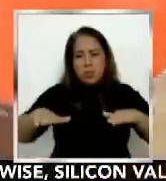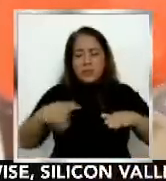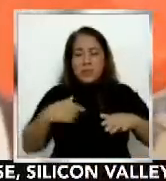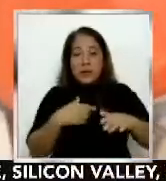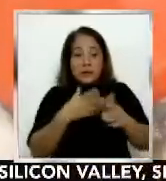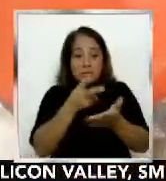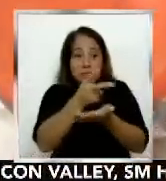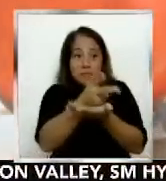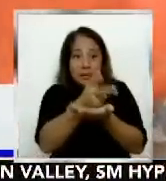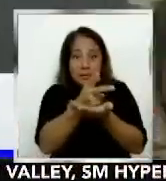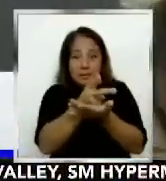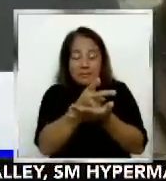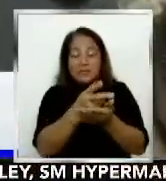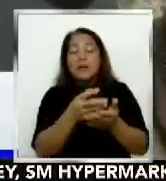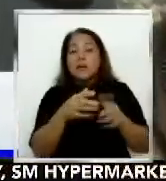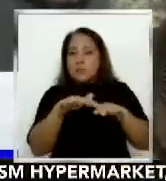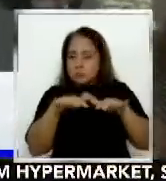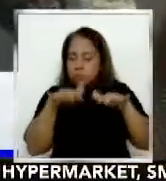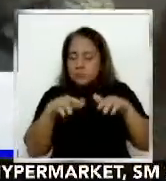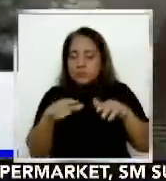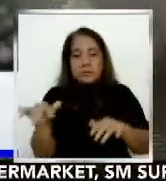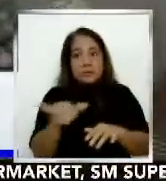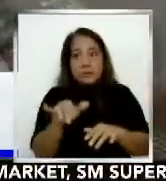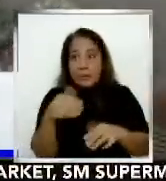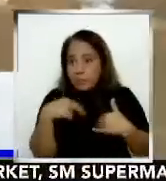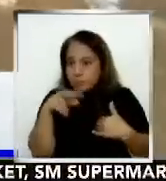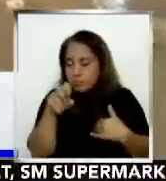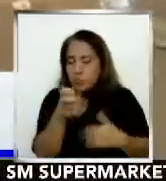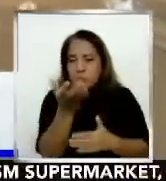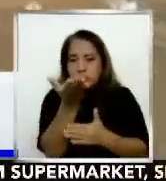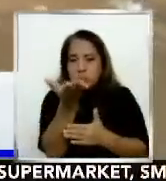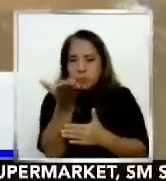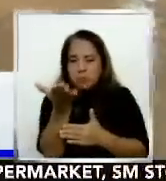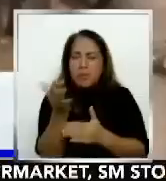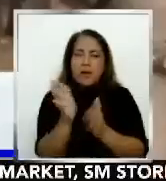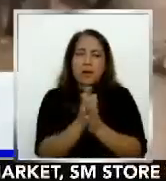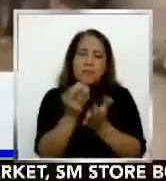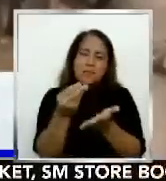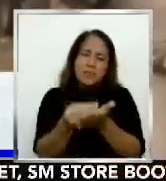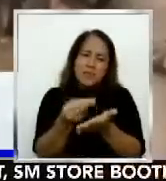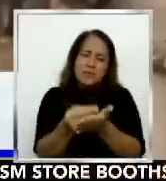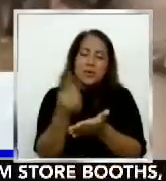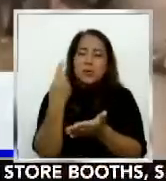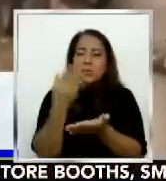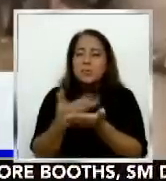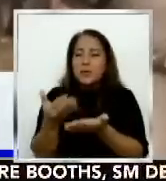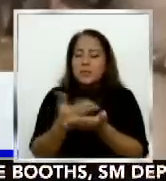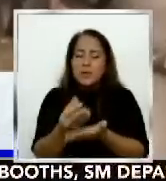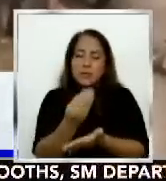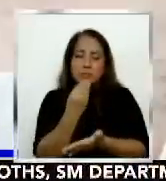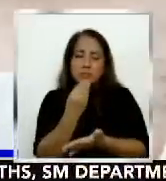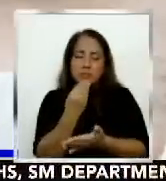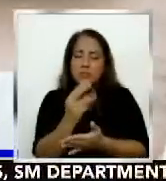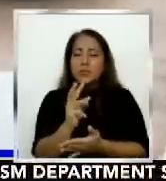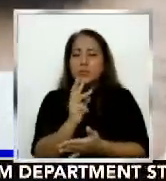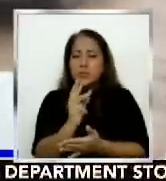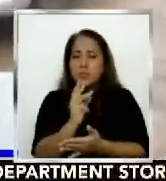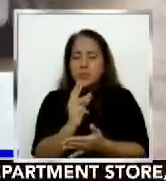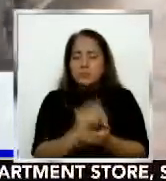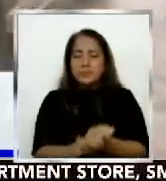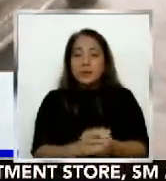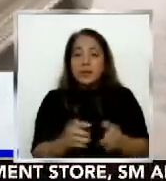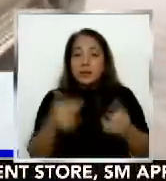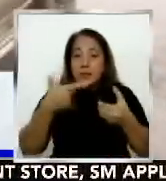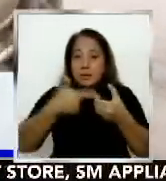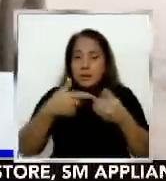May mga nanlilimos na nga sa daan para may pambili ng pagkain at tubig. dahil sarado ang ilang gasolinahan.